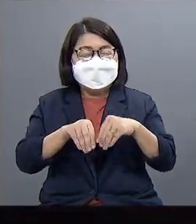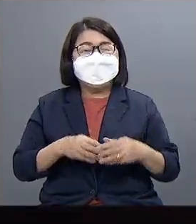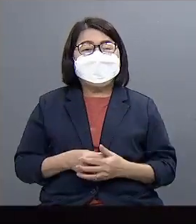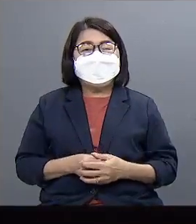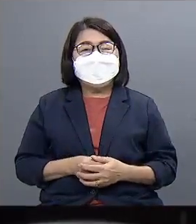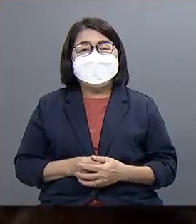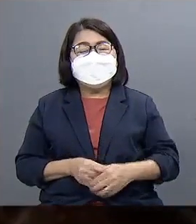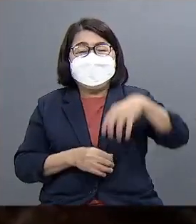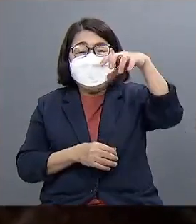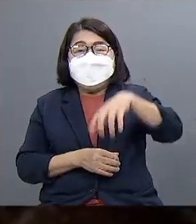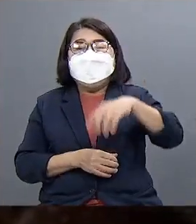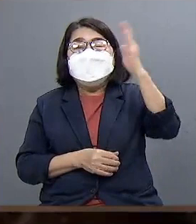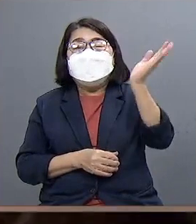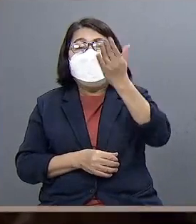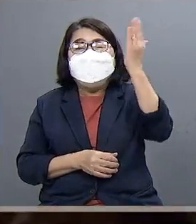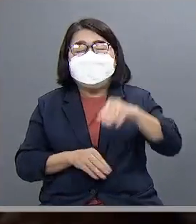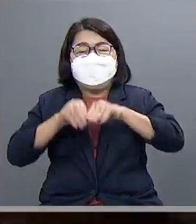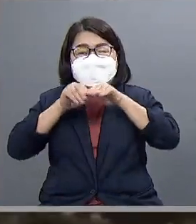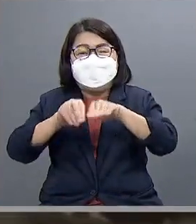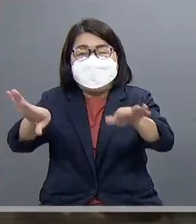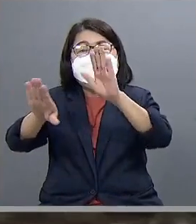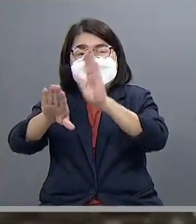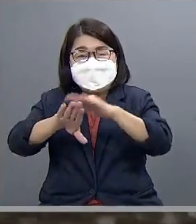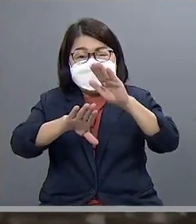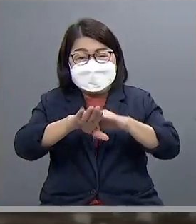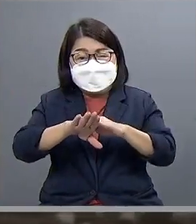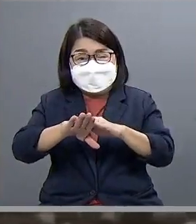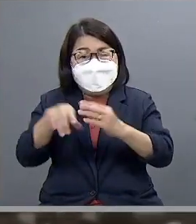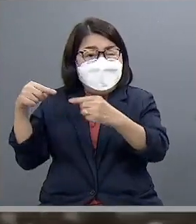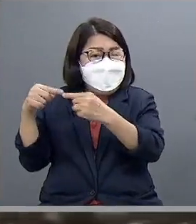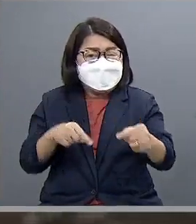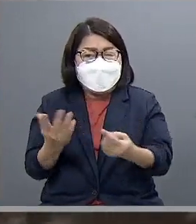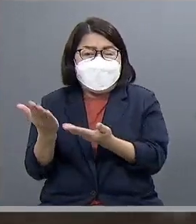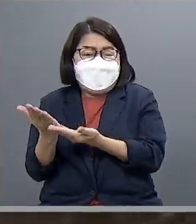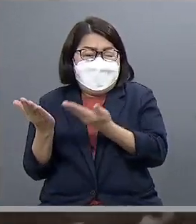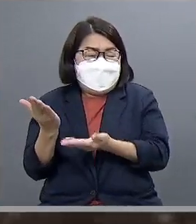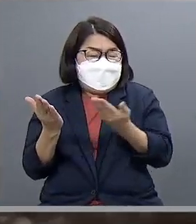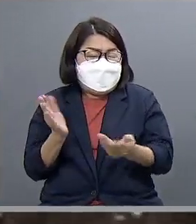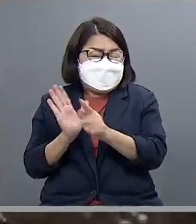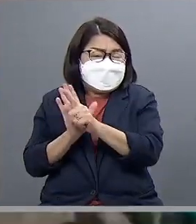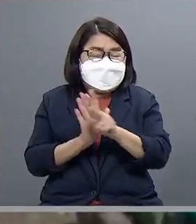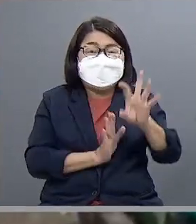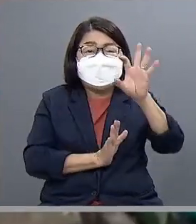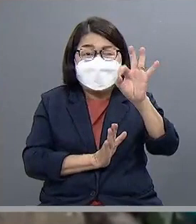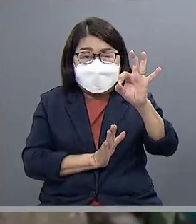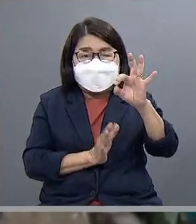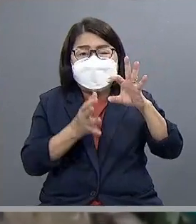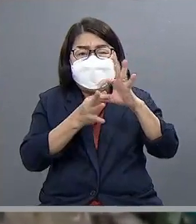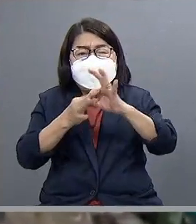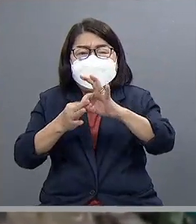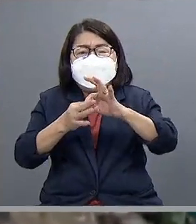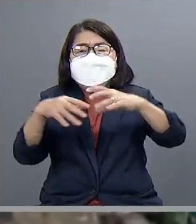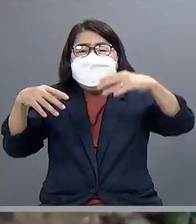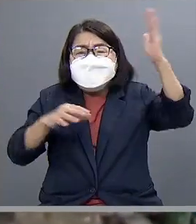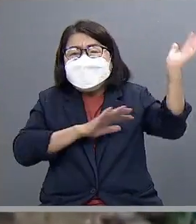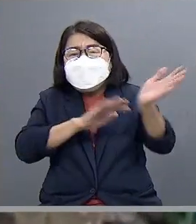อุตุนิยมวิทยาได้ออกประกาศเตือนเป็นฉบับที่ 9แล้วนะคะเกี่ยวกับพายุฤดูร้อนโดยจะมีลักษณะที่เป็นพายุ